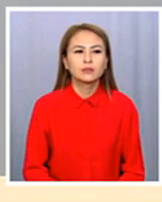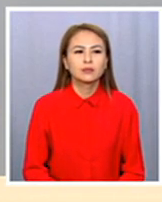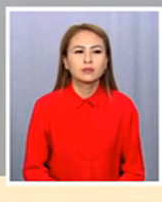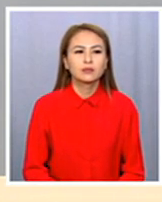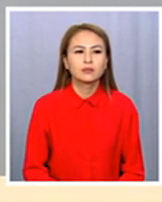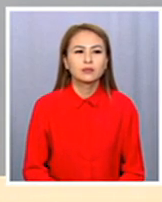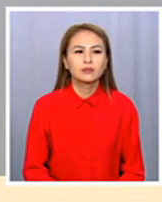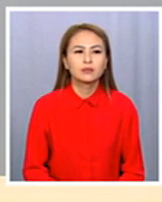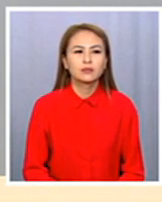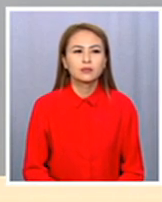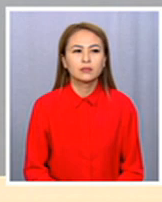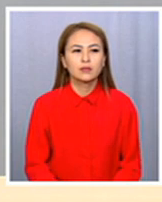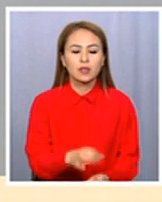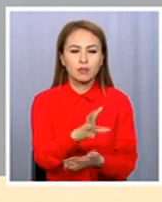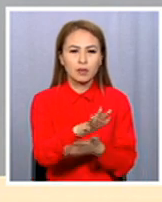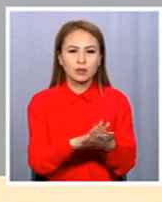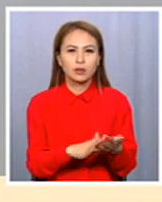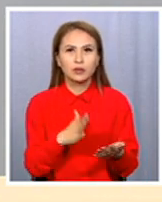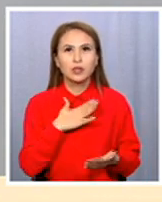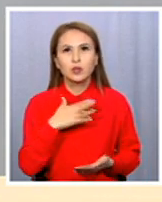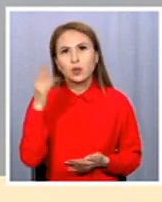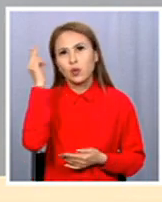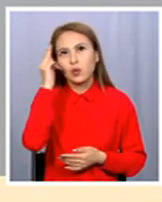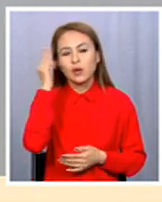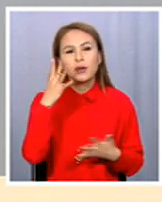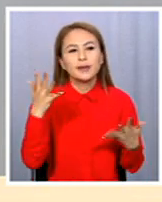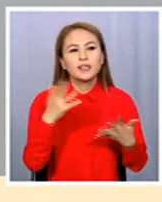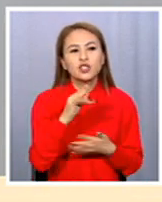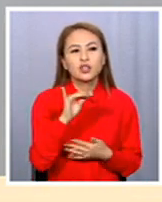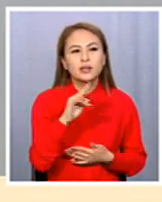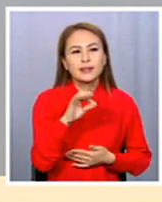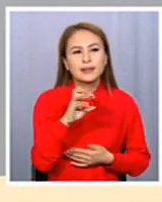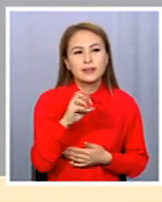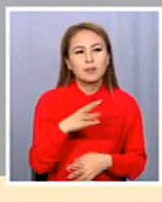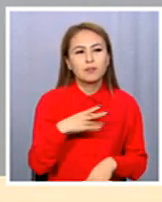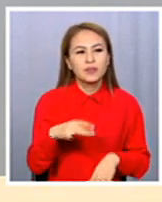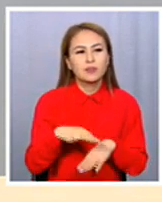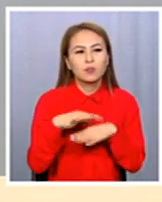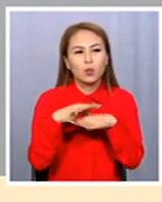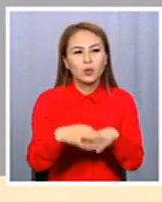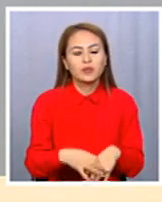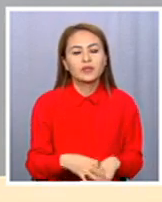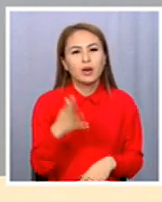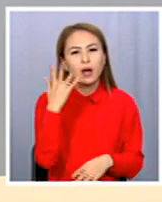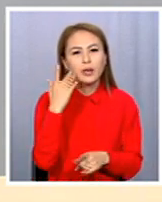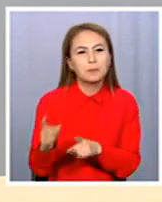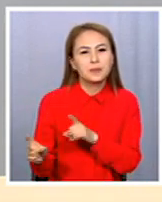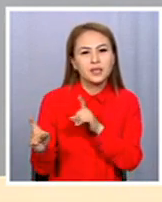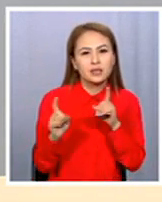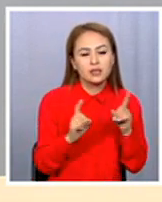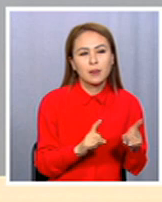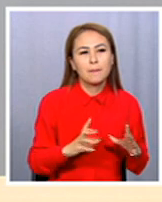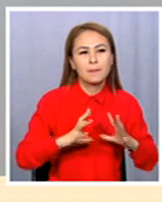Ребята, продолжим наш урок. Какие числительные мы использовали при перечислении планет?